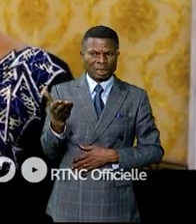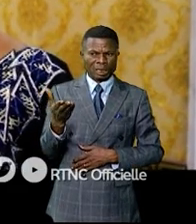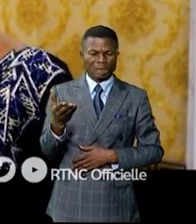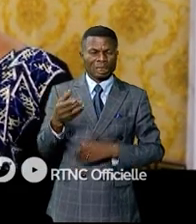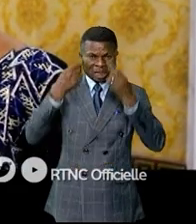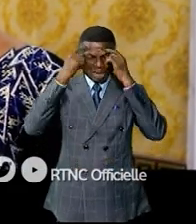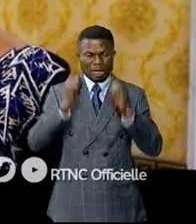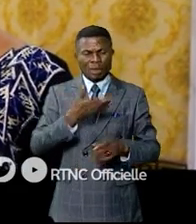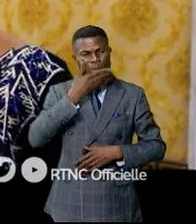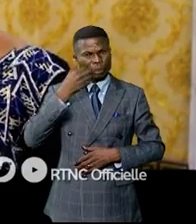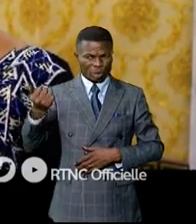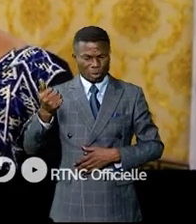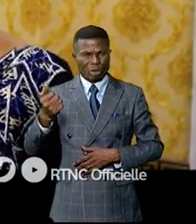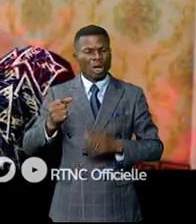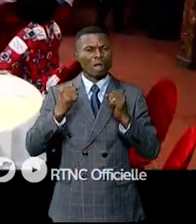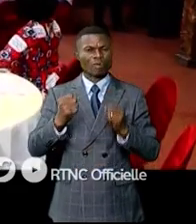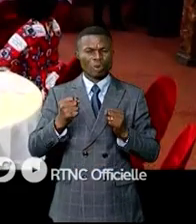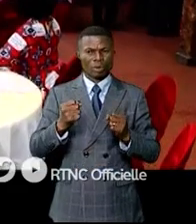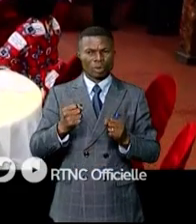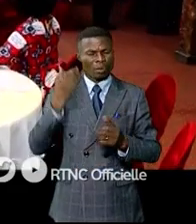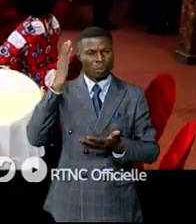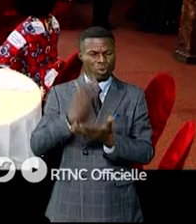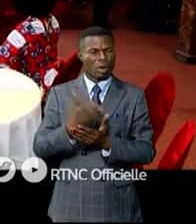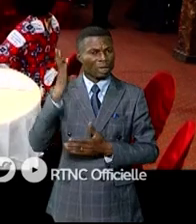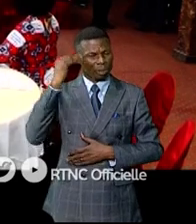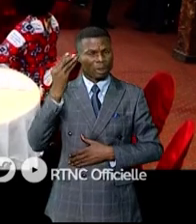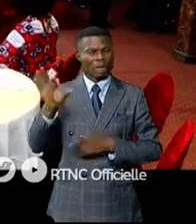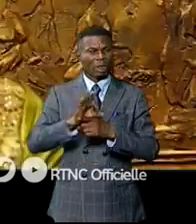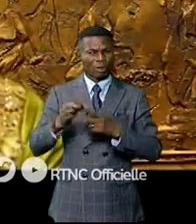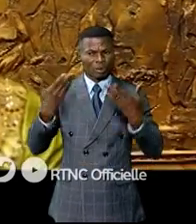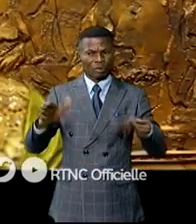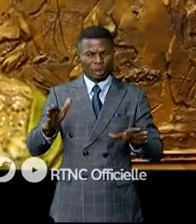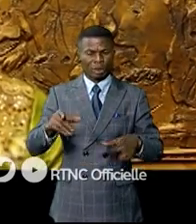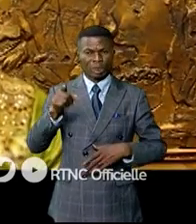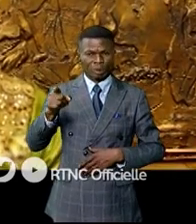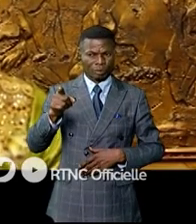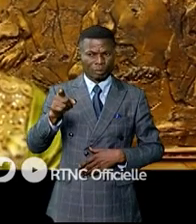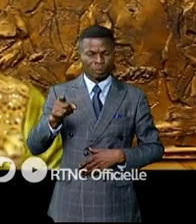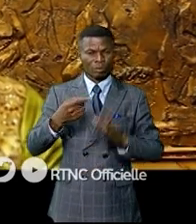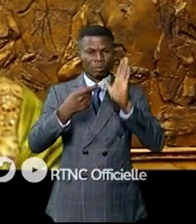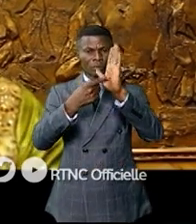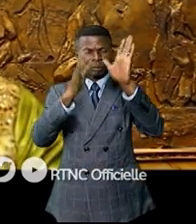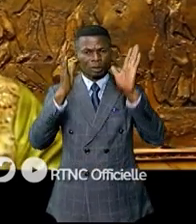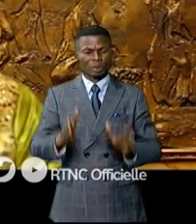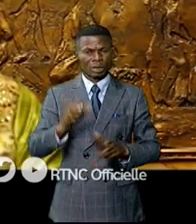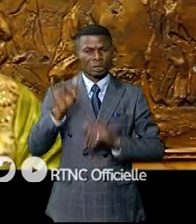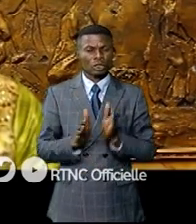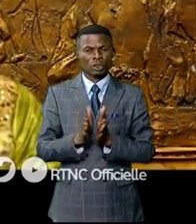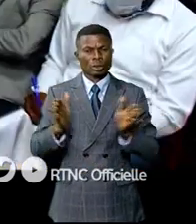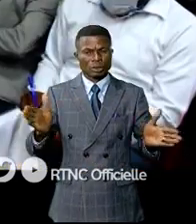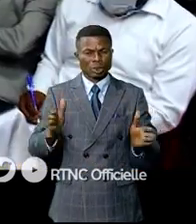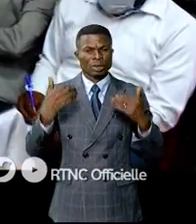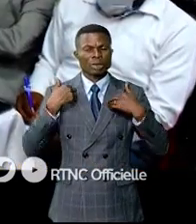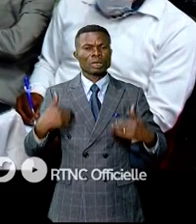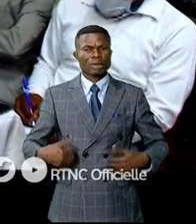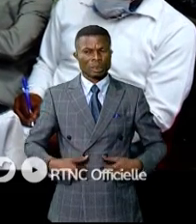des décisions efficaces. Une formation clôturée par Godé Kaneba, représentante du secrétaire général à la